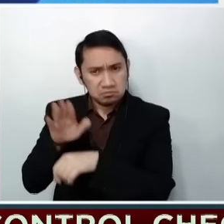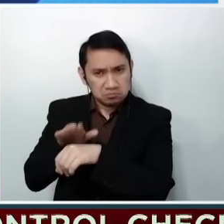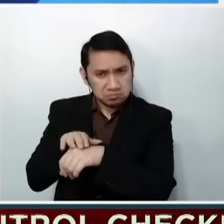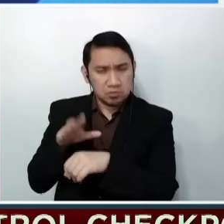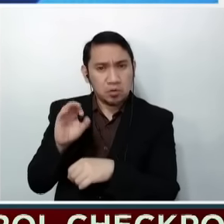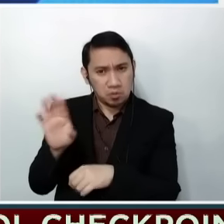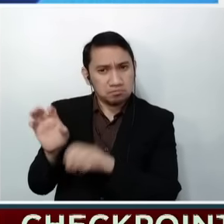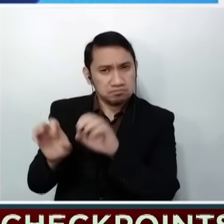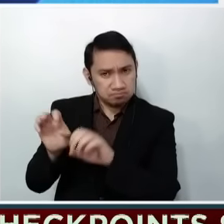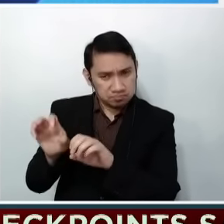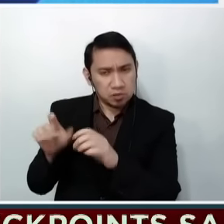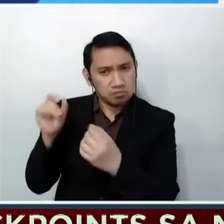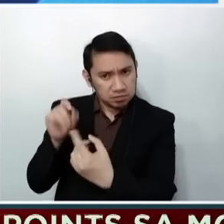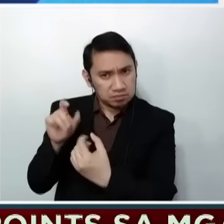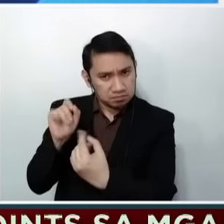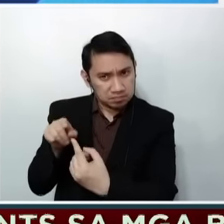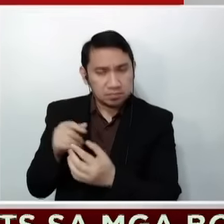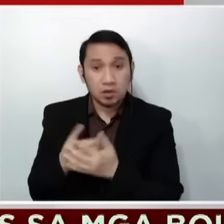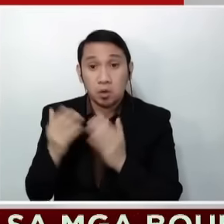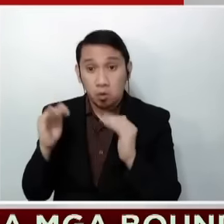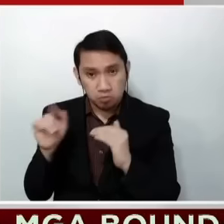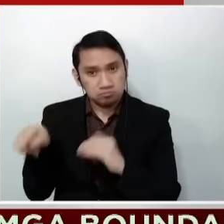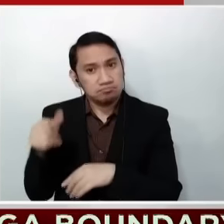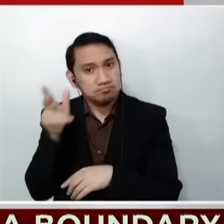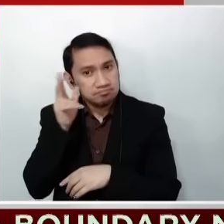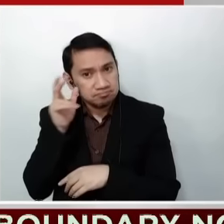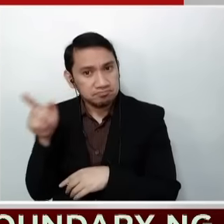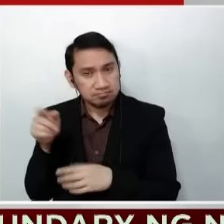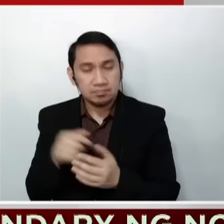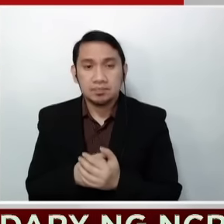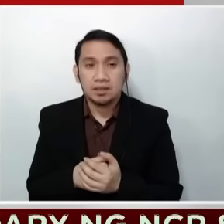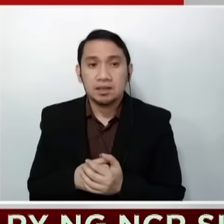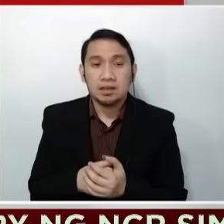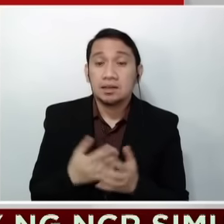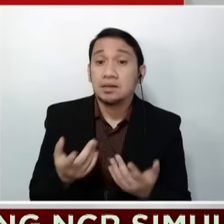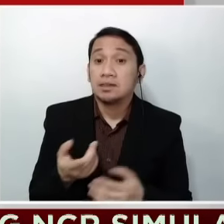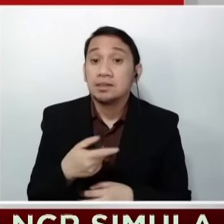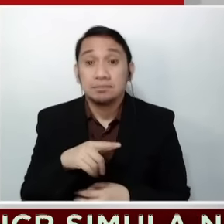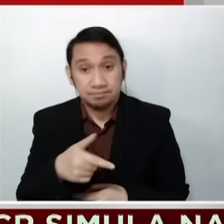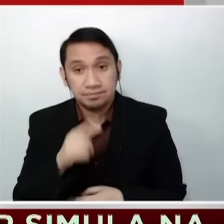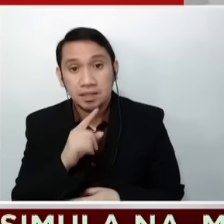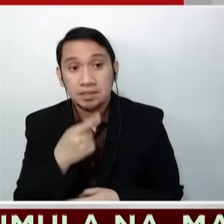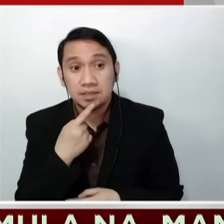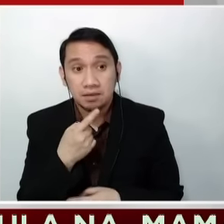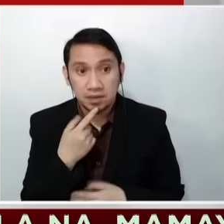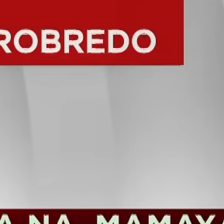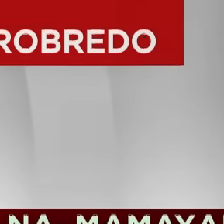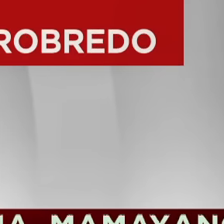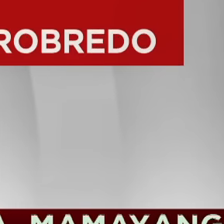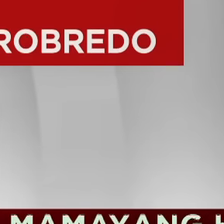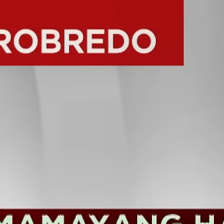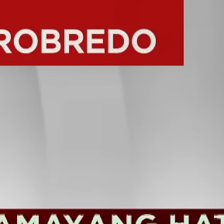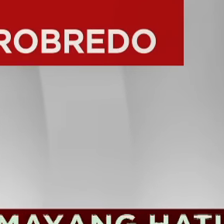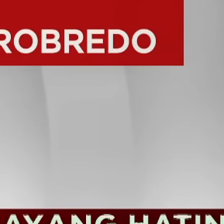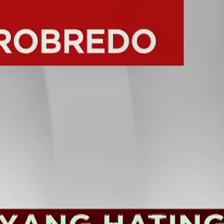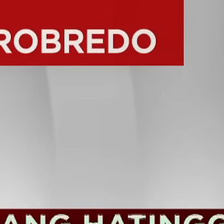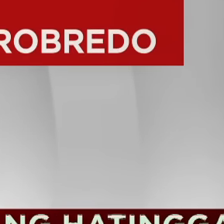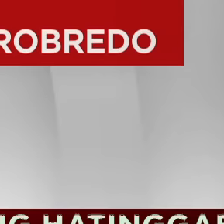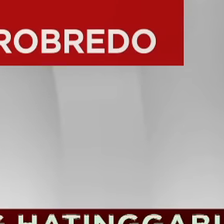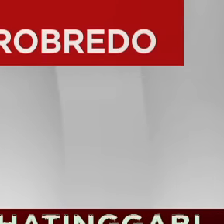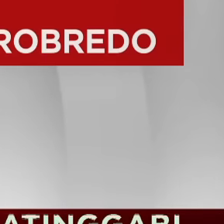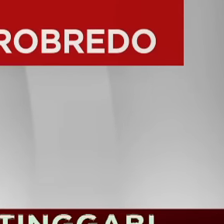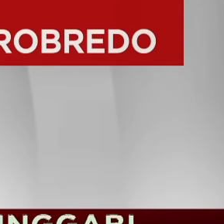him, hoping that he would listen. Iginiit naman ang tagapagsalita ng Vice Presidente na ilang beses nang sinabi ni